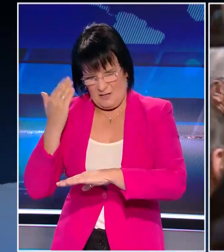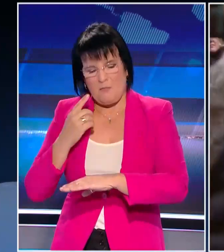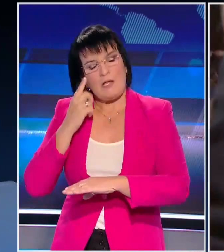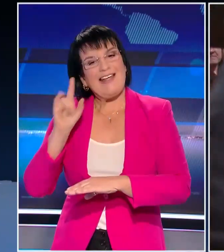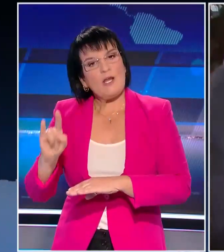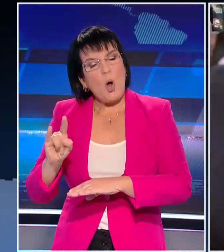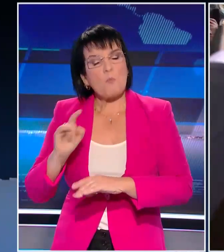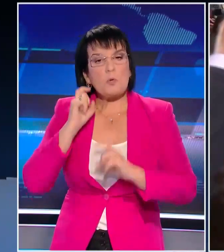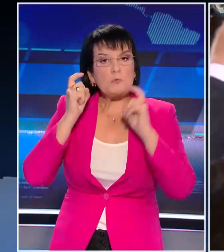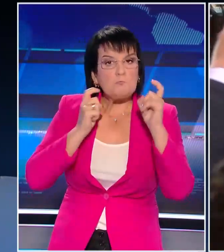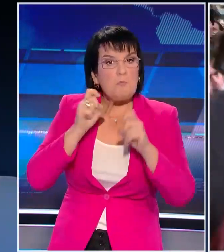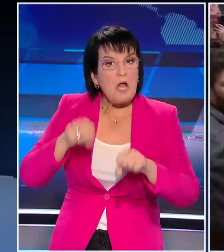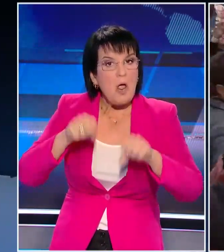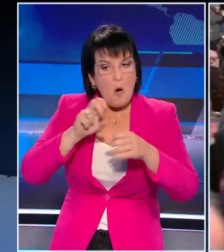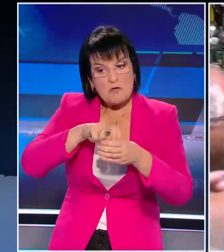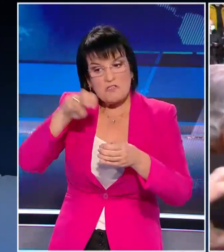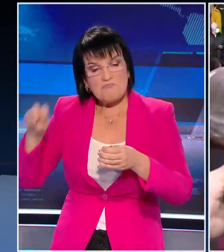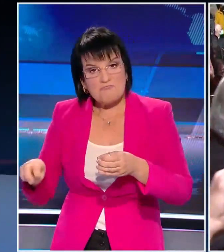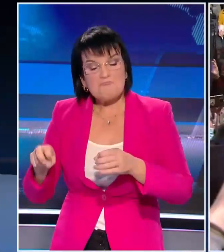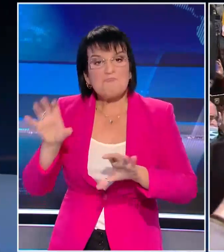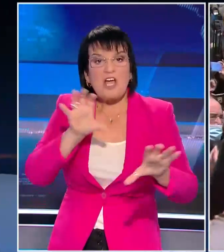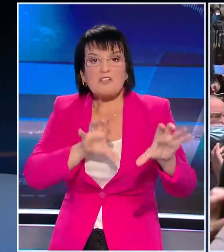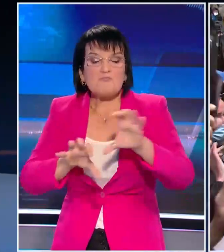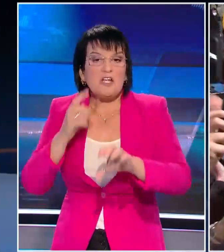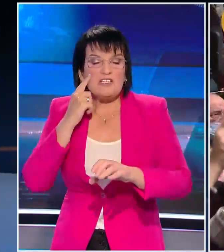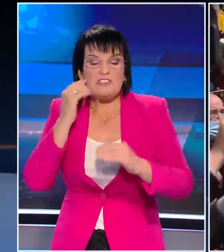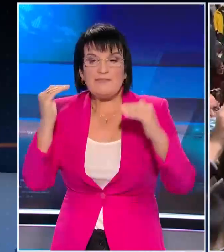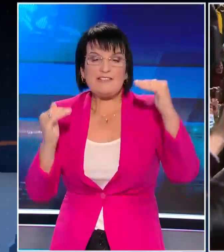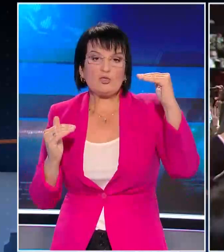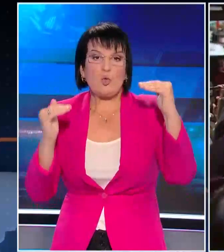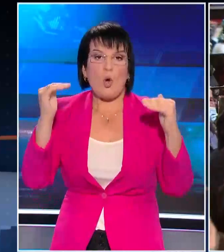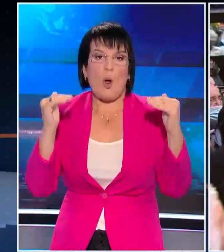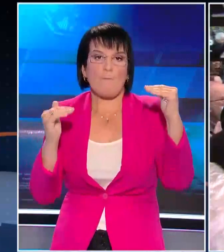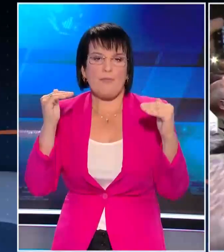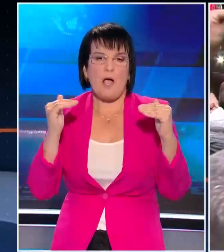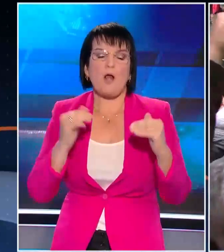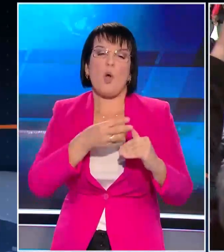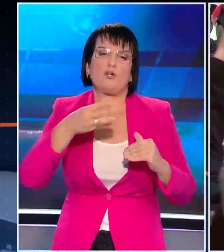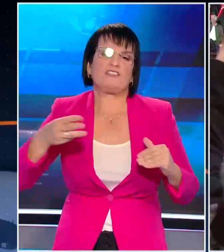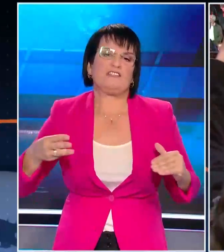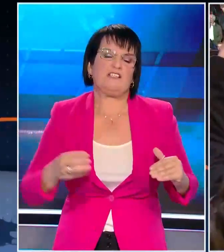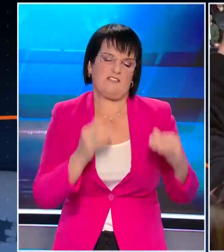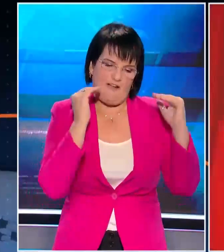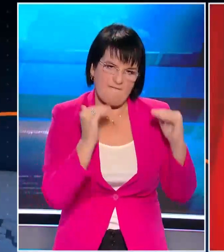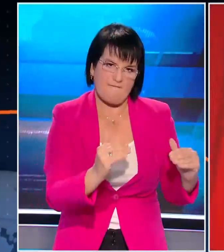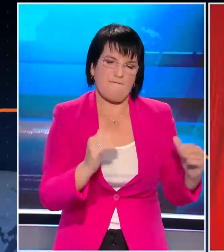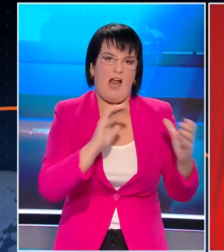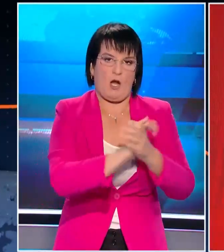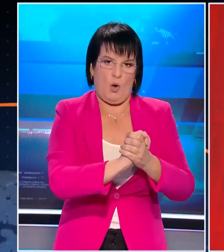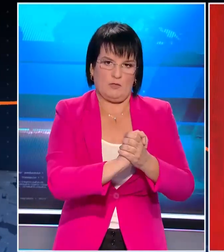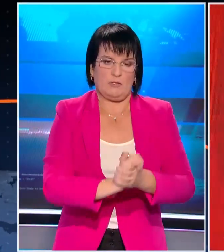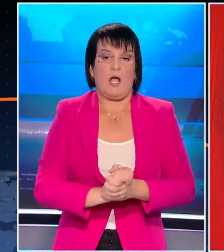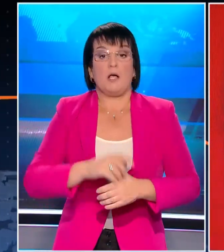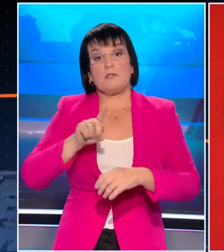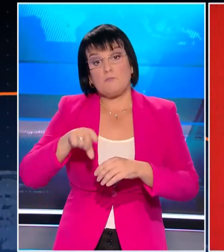ΣΥΡΙΖΑ. Αναζητείται, όπως όλα δείχνουν, ένα σημείο ισορροπίας ώστε να παραμείνει ο ΣΥΡΙΖΑ ενωμένος. Τα επόμενα 24 ώρα